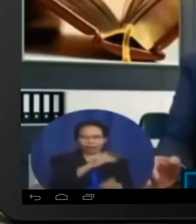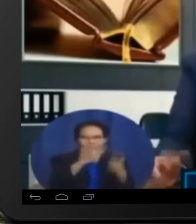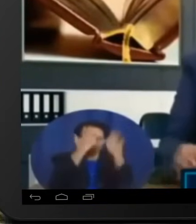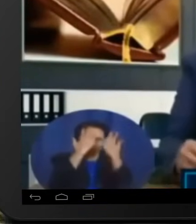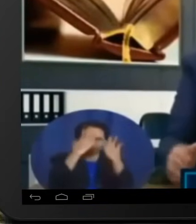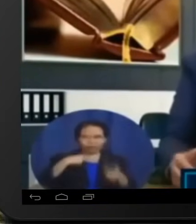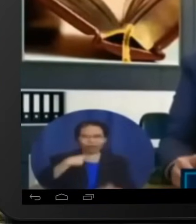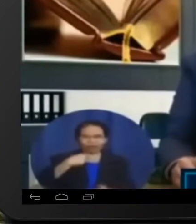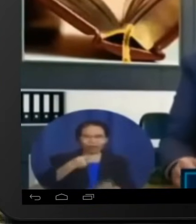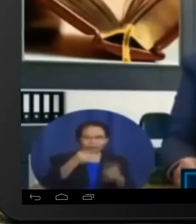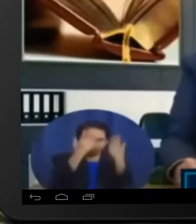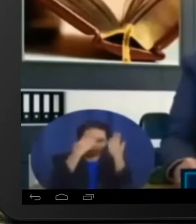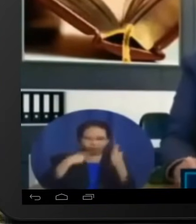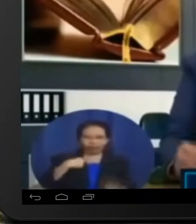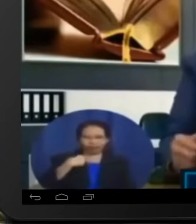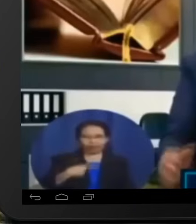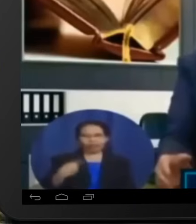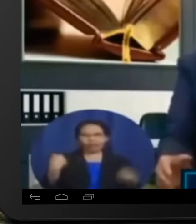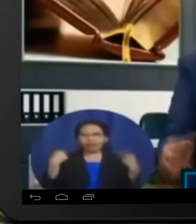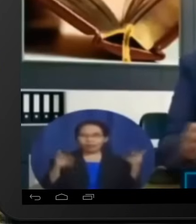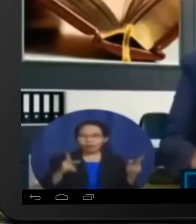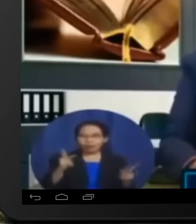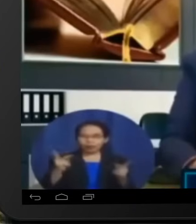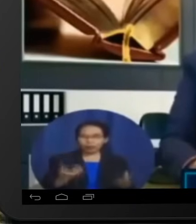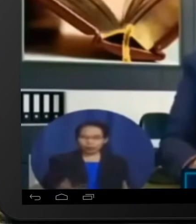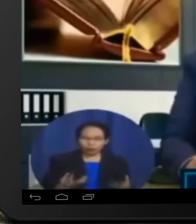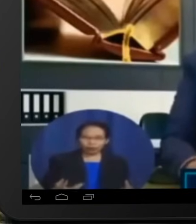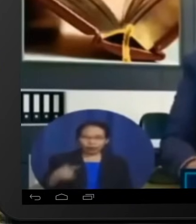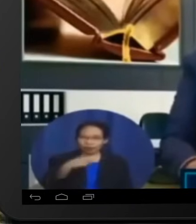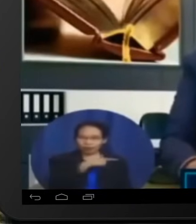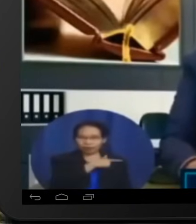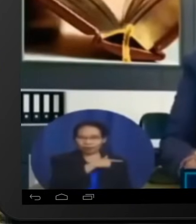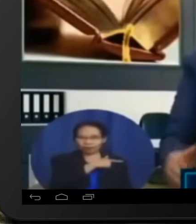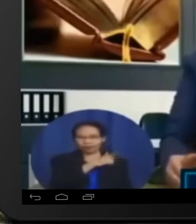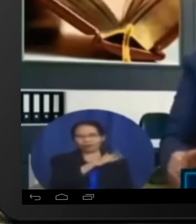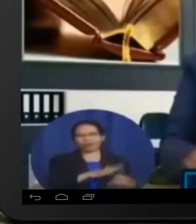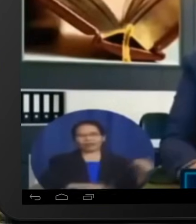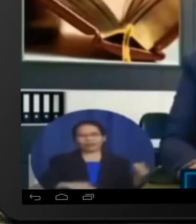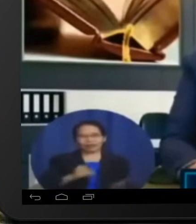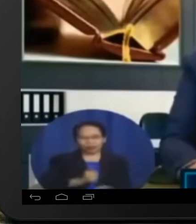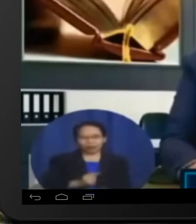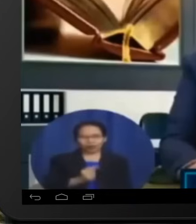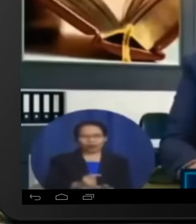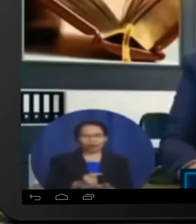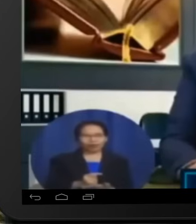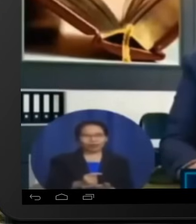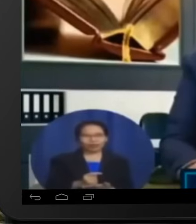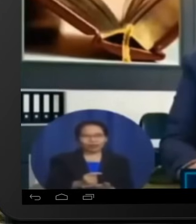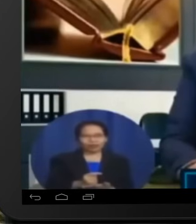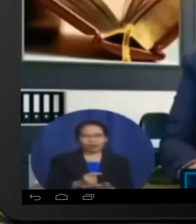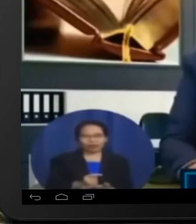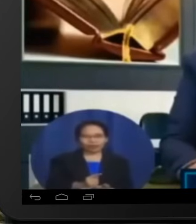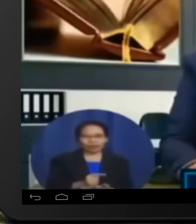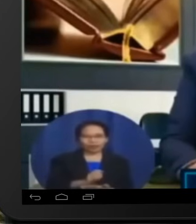say, nakakalungkot, pero mga tao mas gusto pa ang kasinungalingan kaysa sa katotohanan.